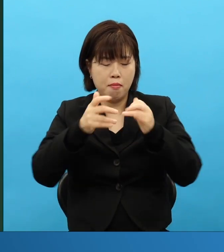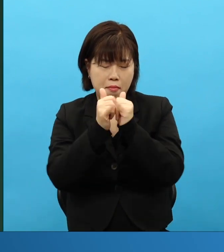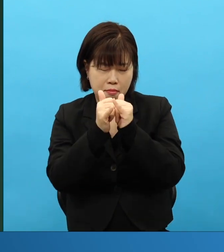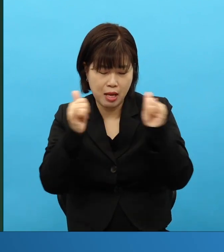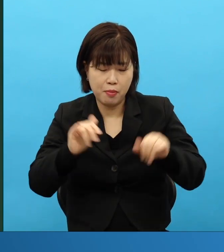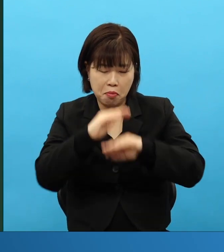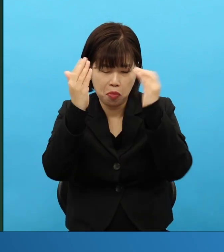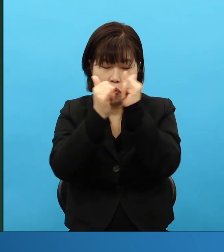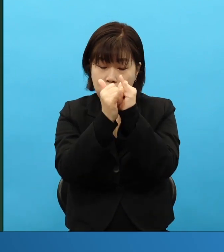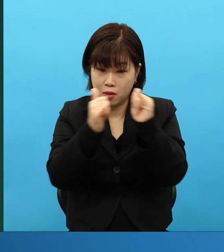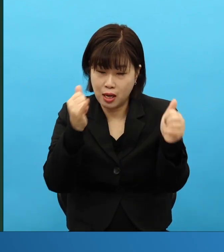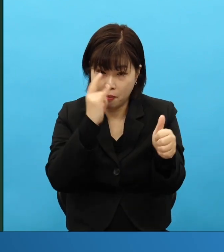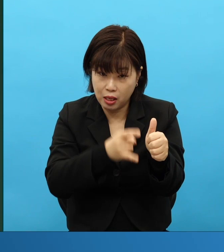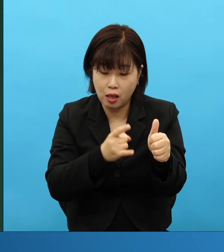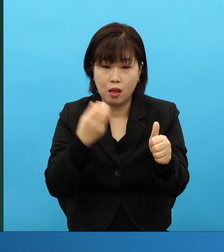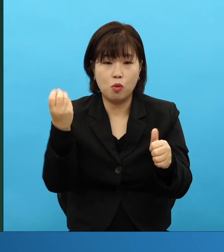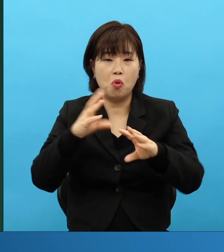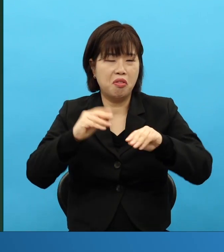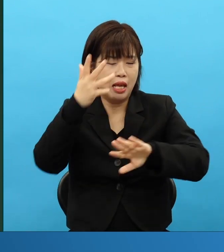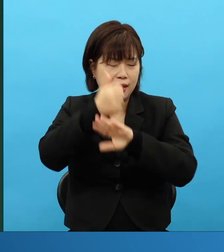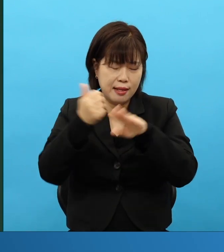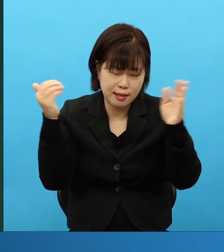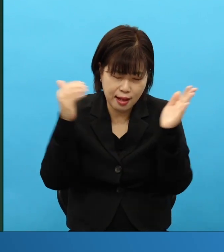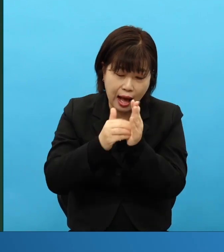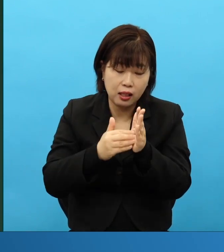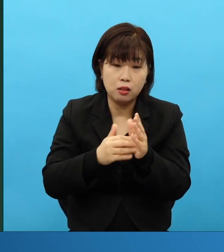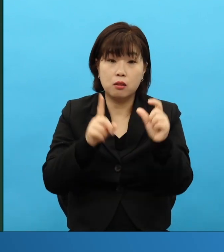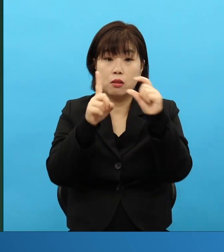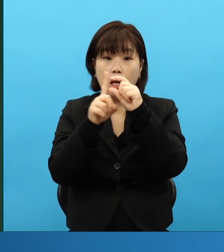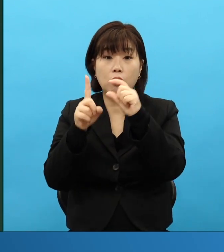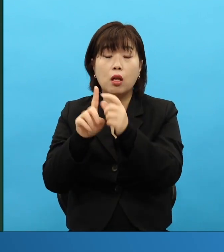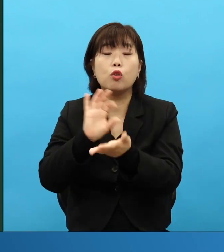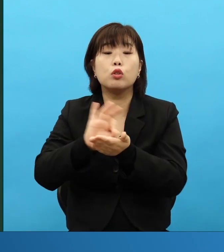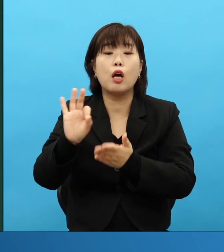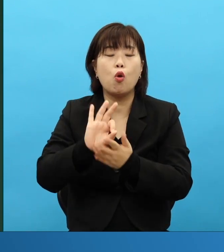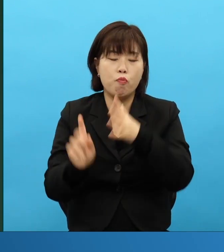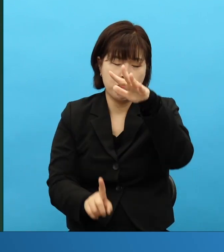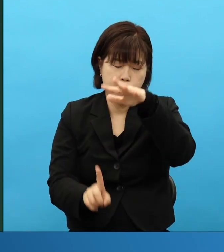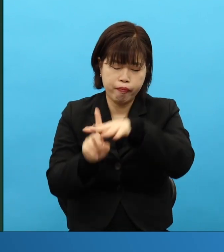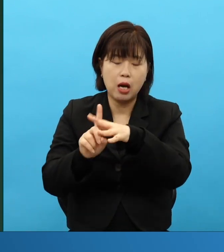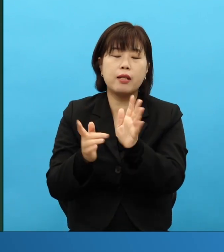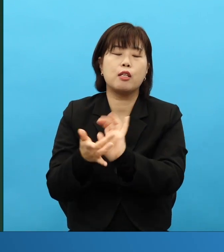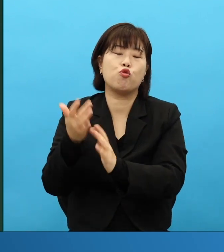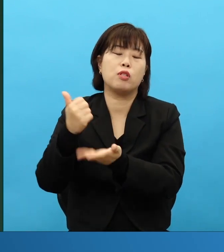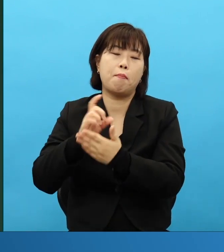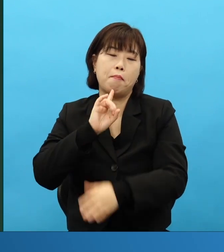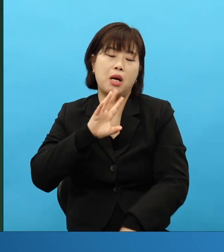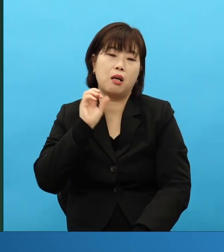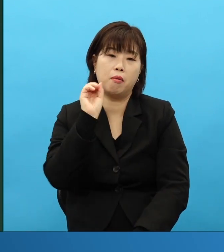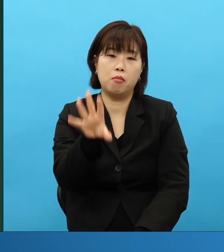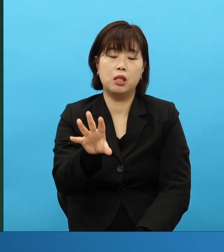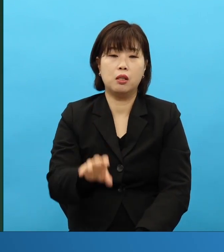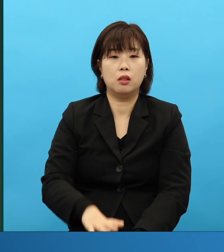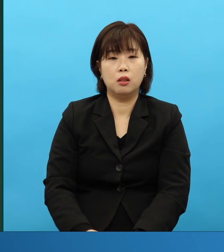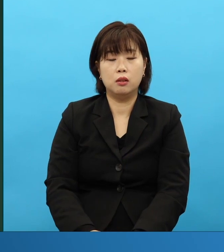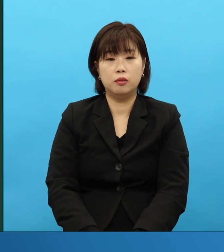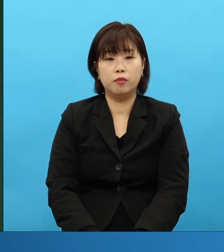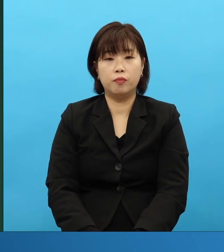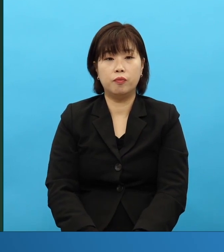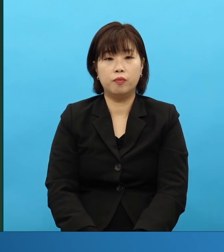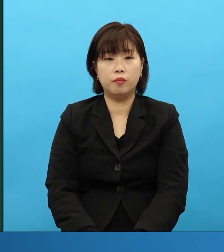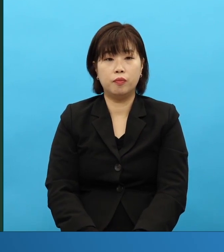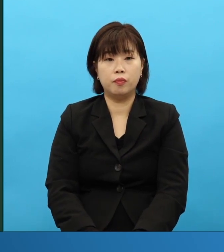ends of the earth. 그러니까 지금 우리 유대교를 비롯해서 교회는 한 1세기만 뒤떨어지면 되는데